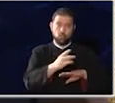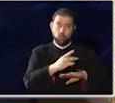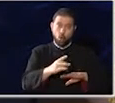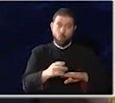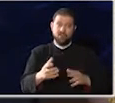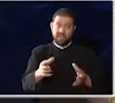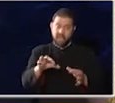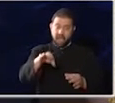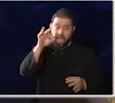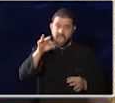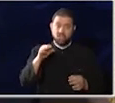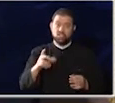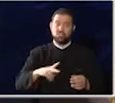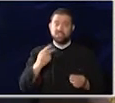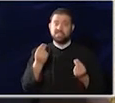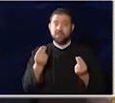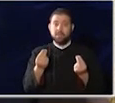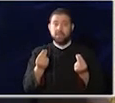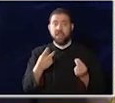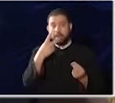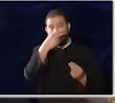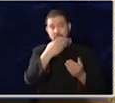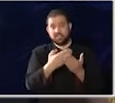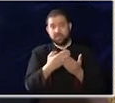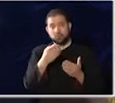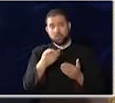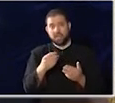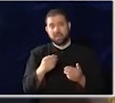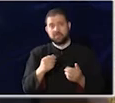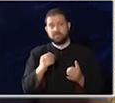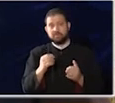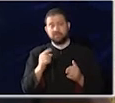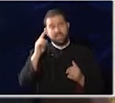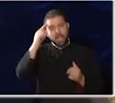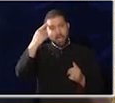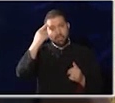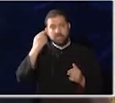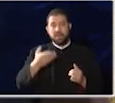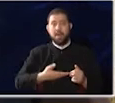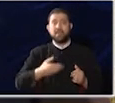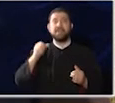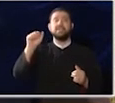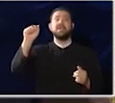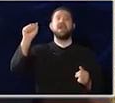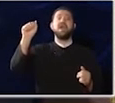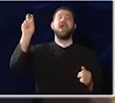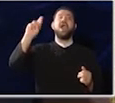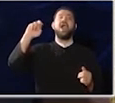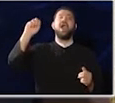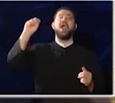asceză cea mai potrivită pentru el. Dar trebuie și ne amintim de Părintele Arsenie Papacioc, de